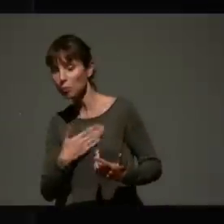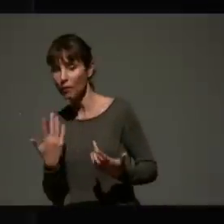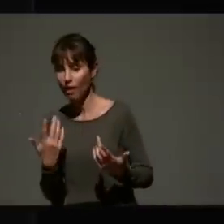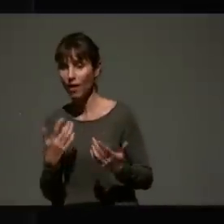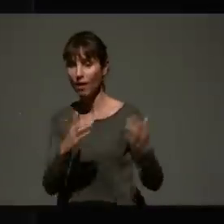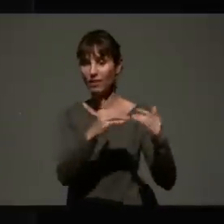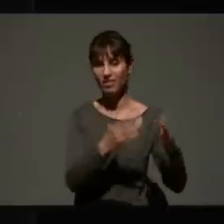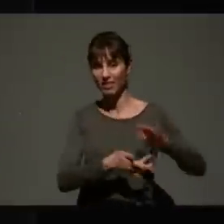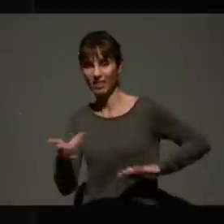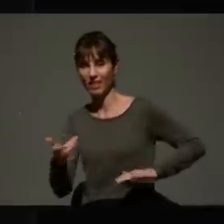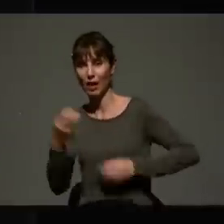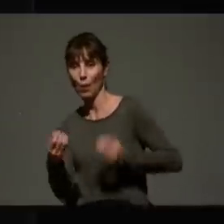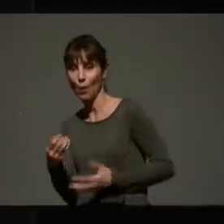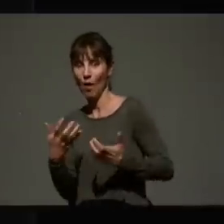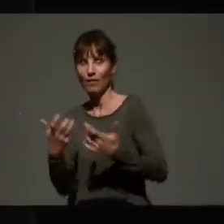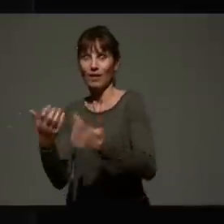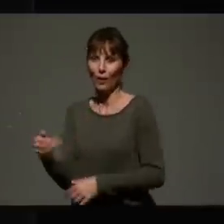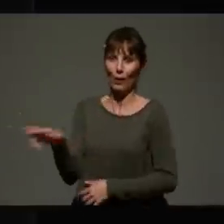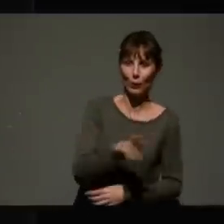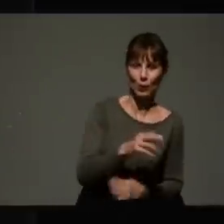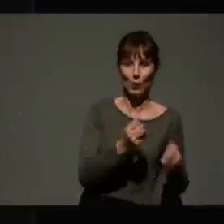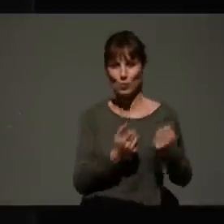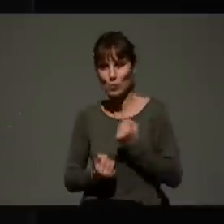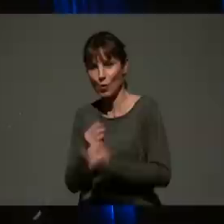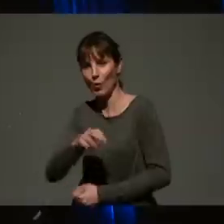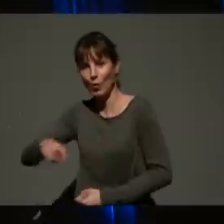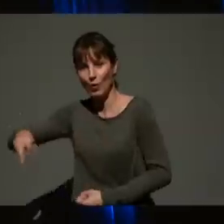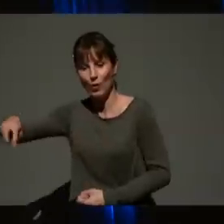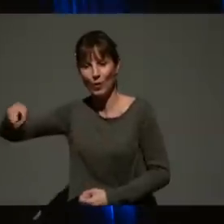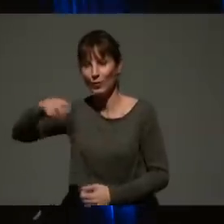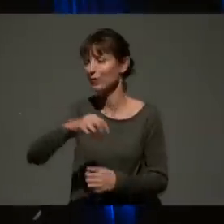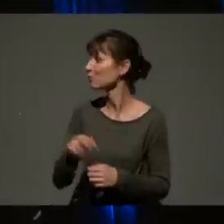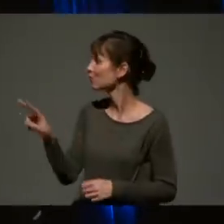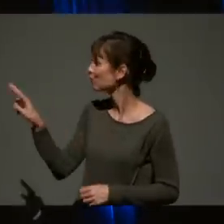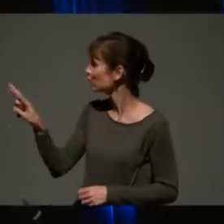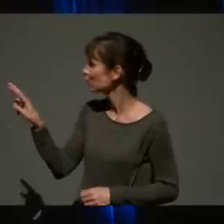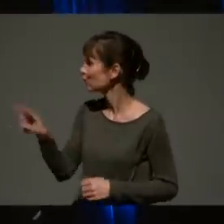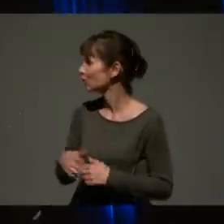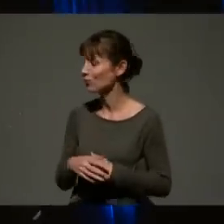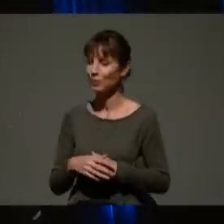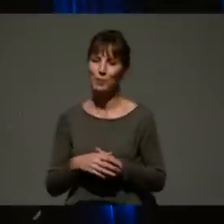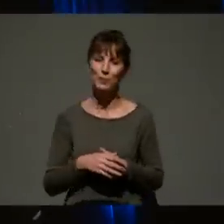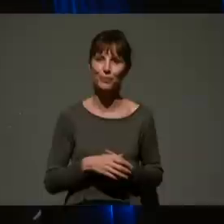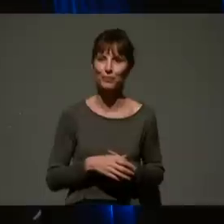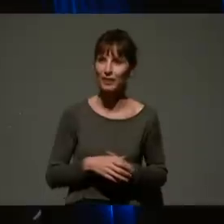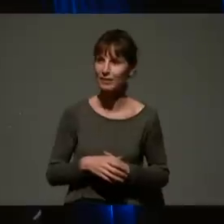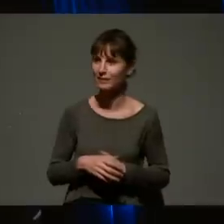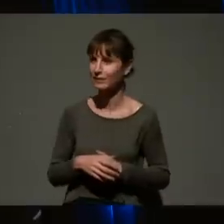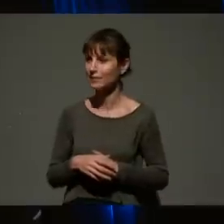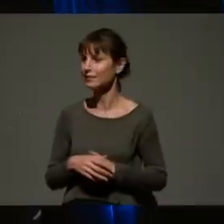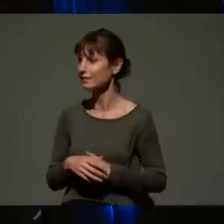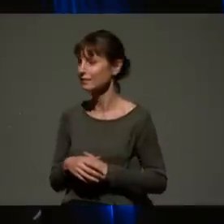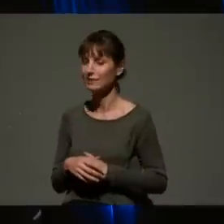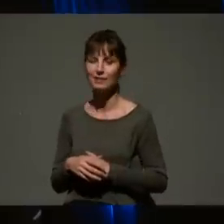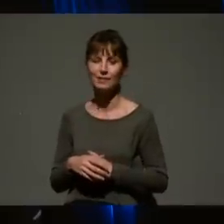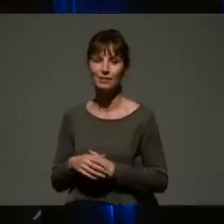retourner ? Regarde-t-il toujours le cime des peupliers ou bien ont-ils les yeux fixés sur les surfaces goudronnées ?